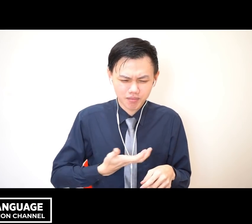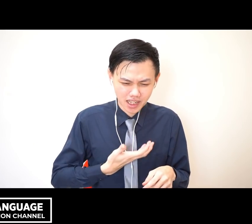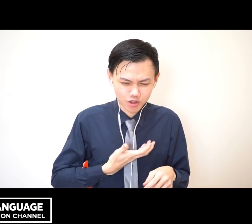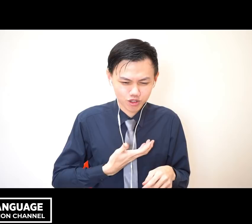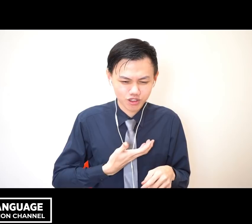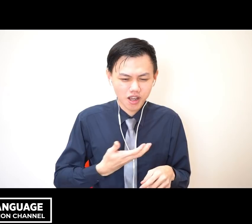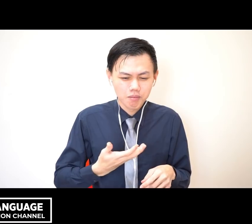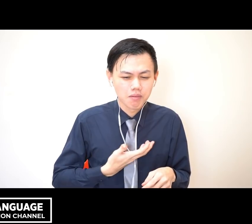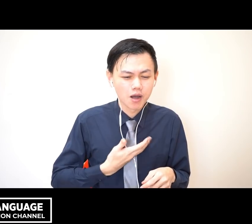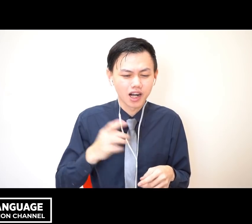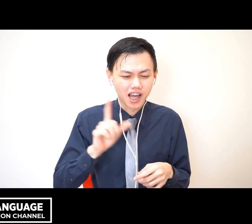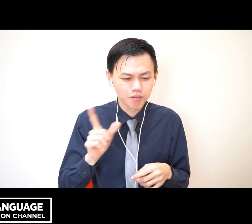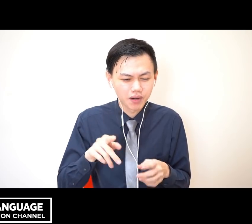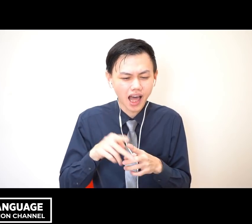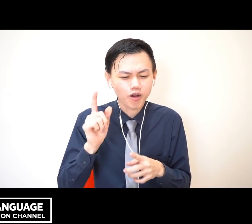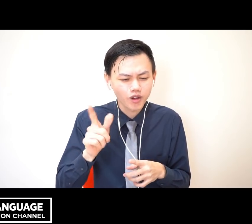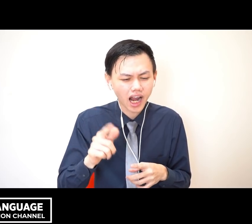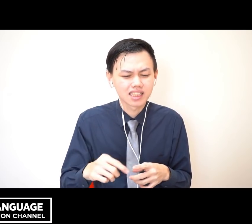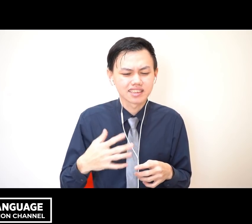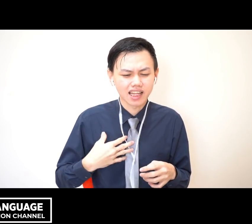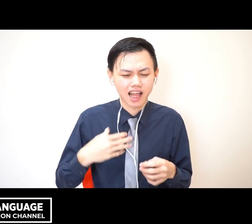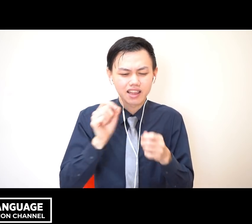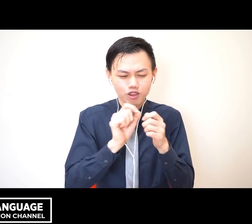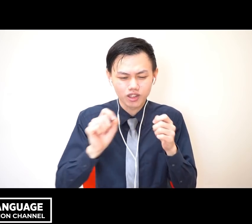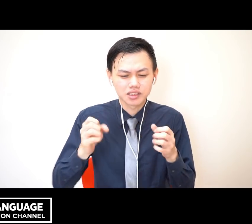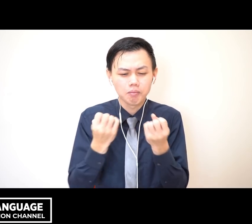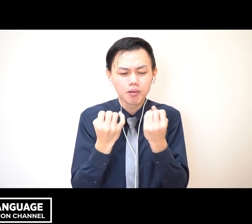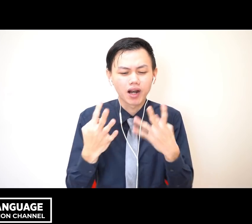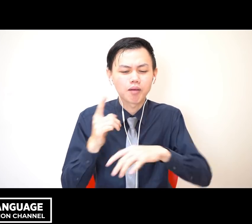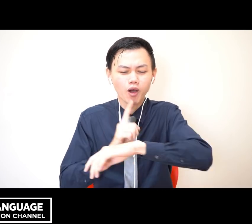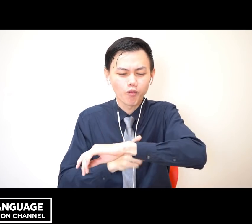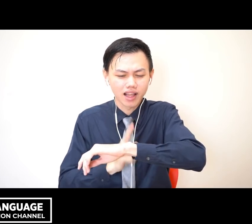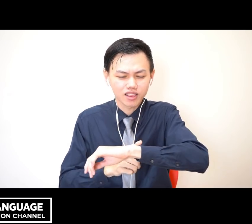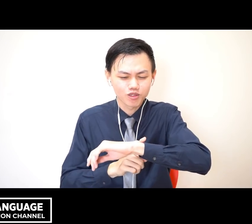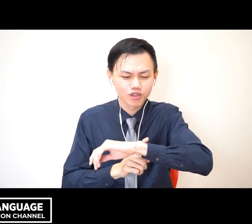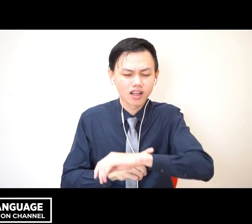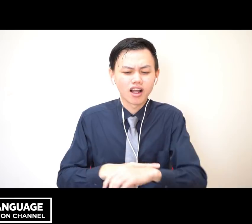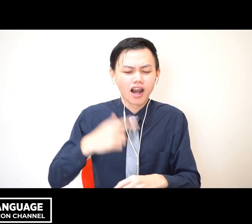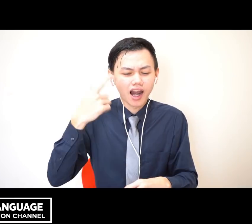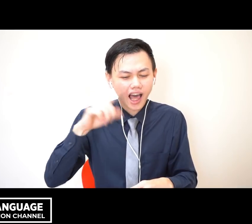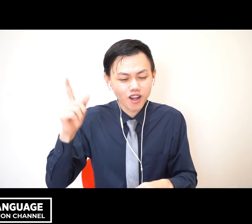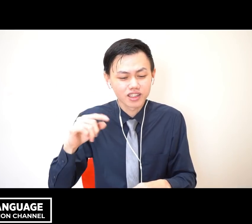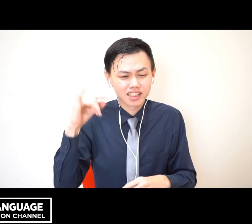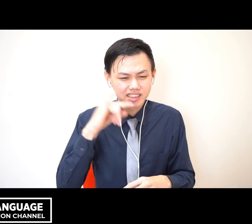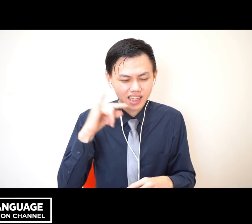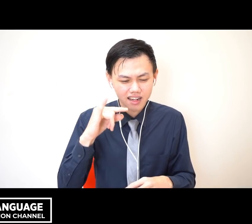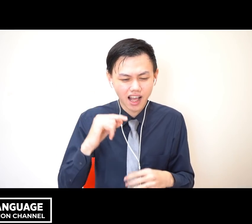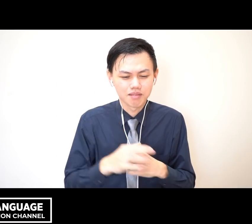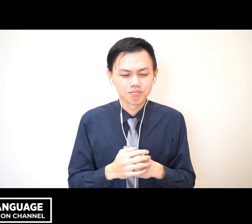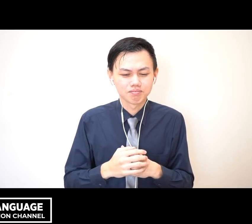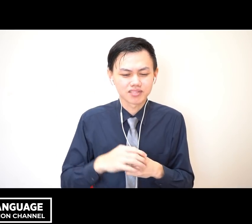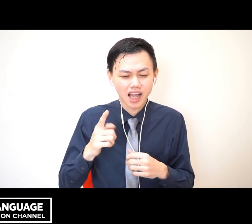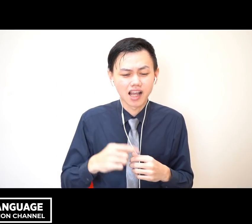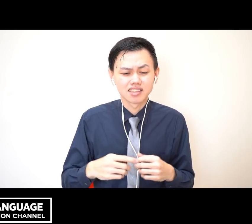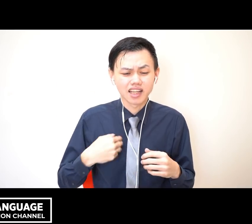saya, berbaiklah kepada semua orang. Be kind. Berbaiklah kepada semua orang, bukan karena siapa